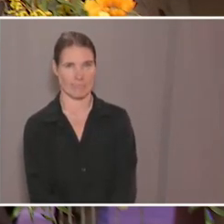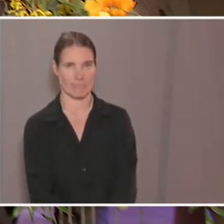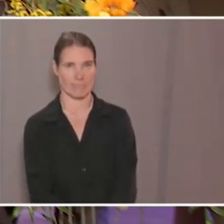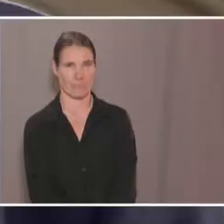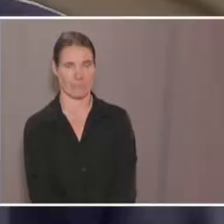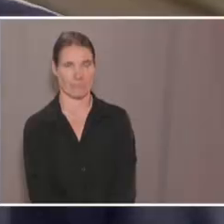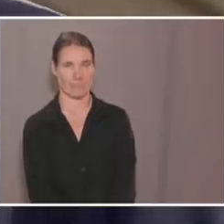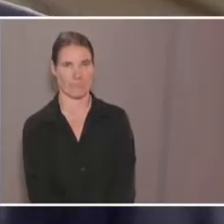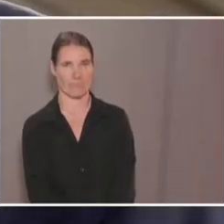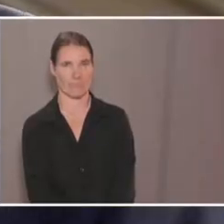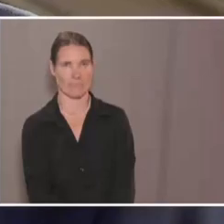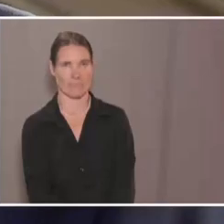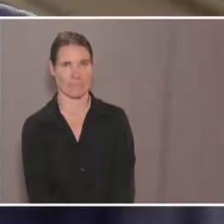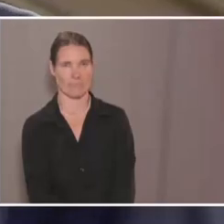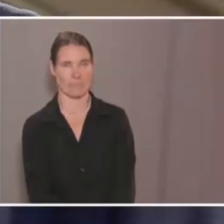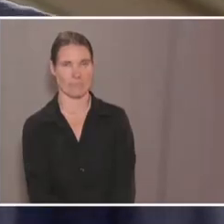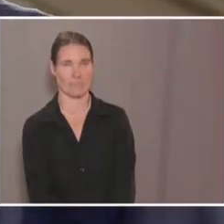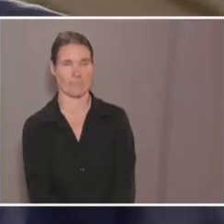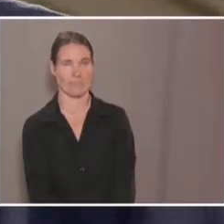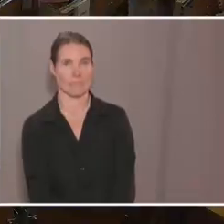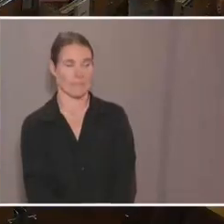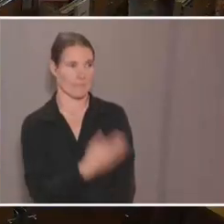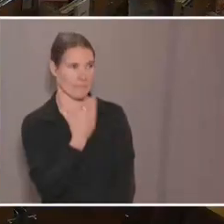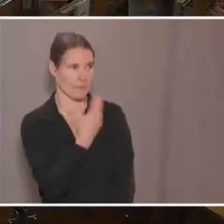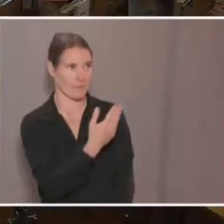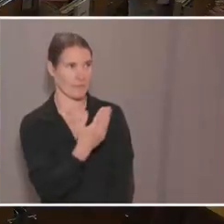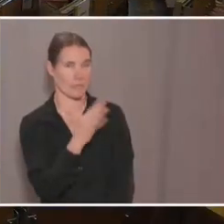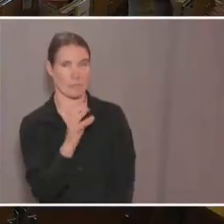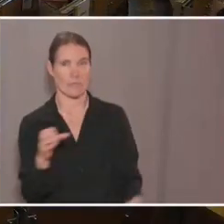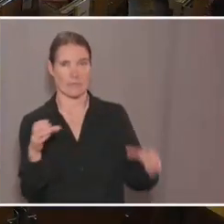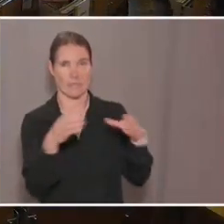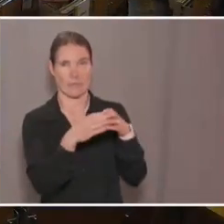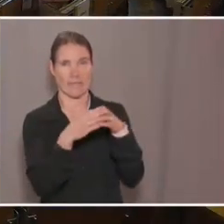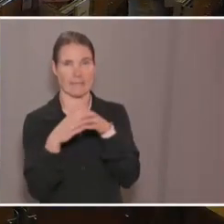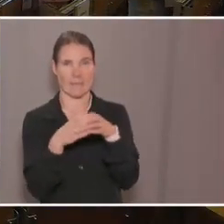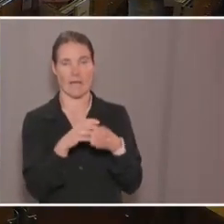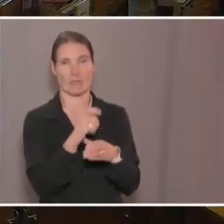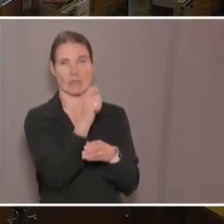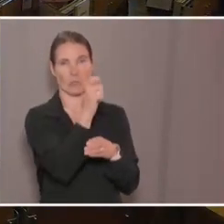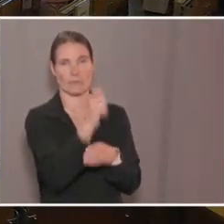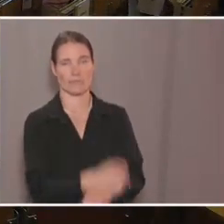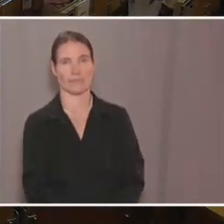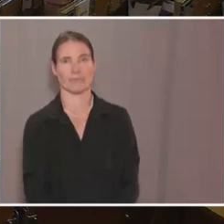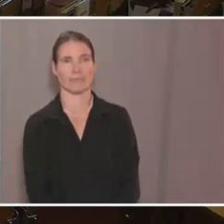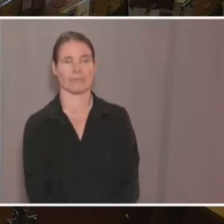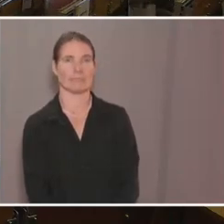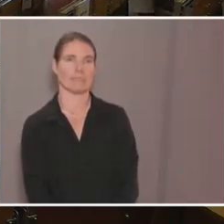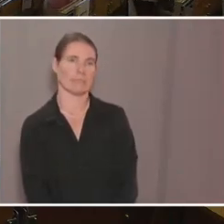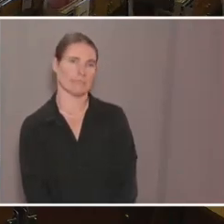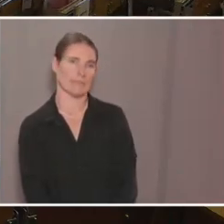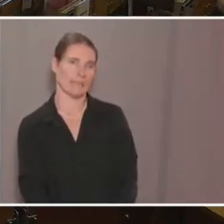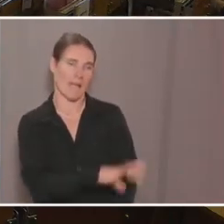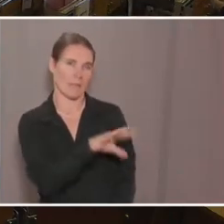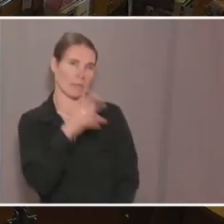Dann. Vielen Dank. Genau, vielen Dank für das gemeinsame Anstoßen und dass Sie alle uns die Ehre